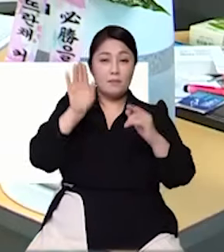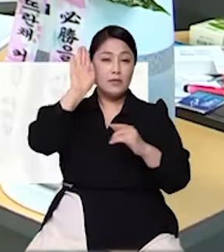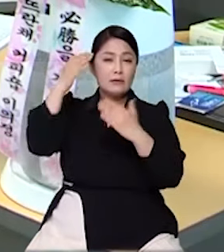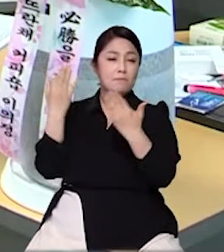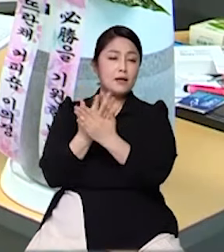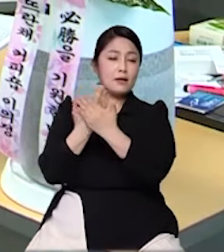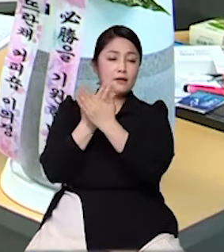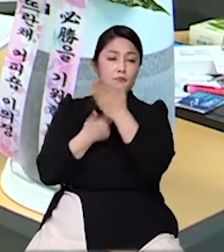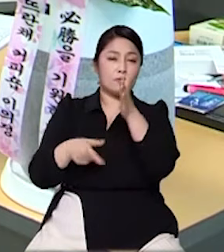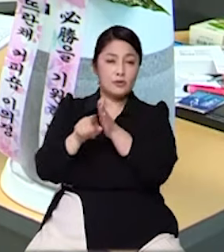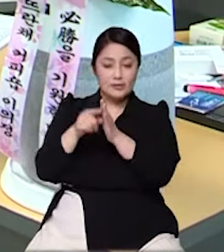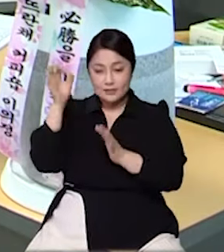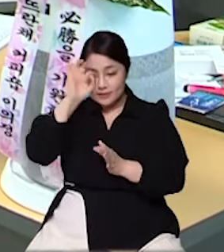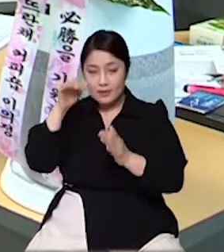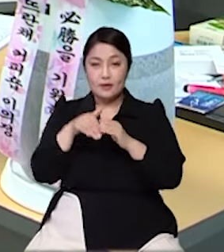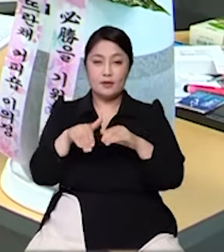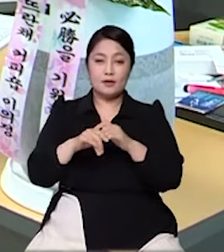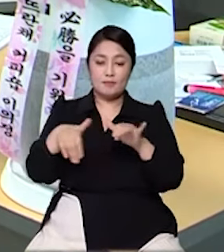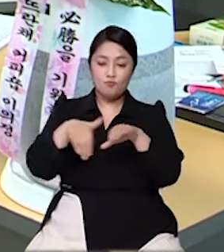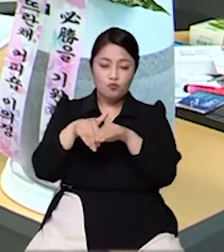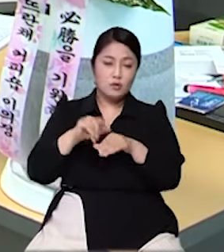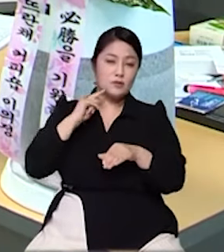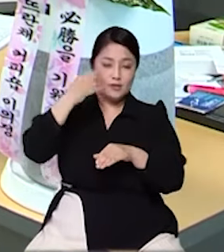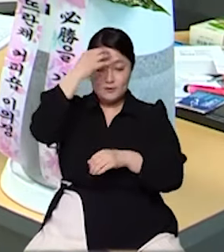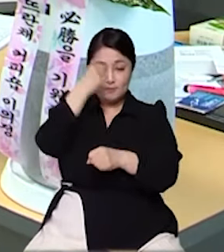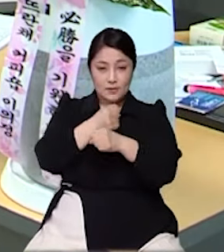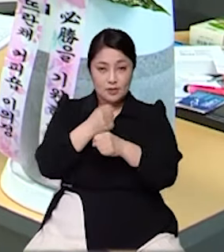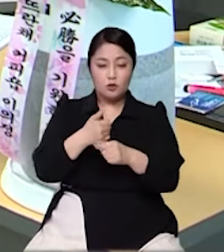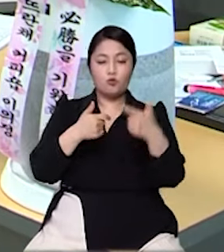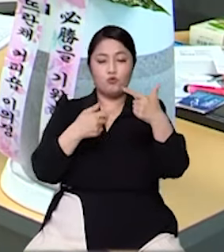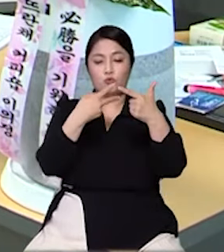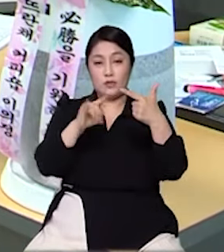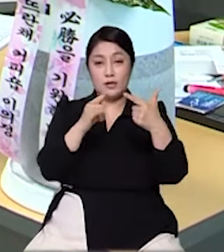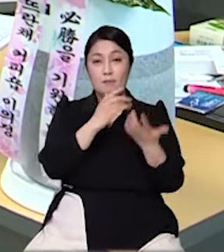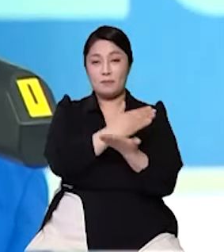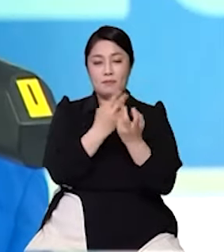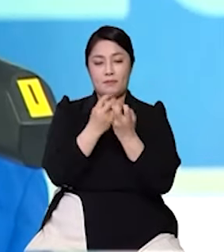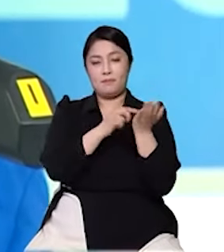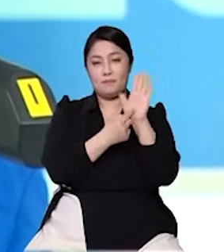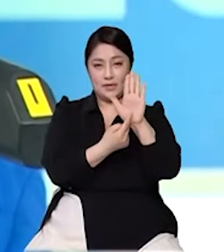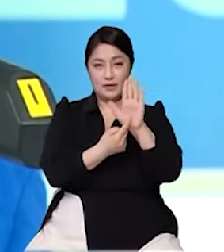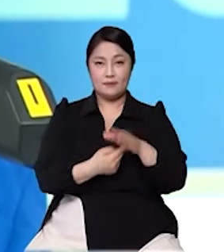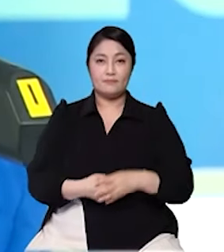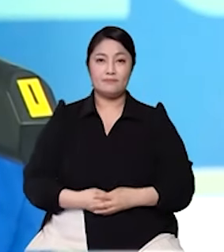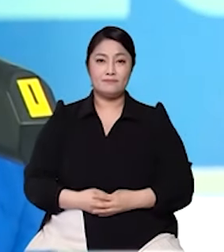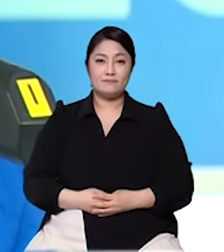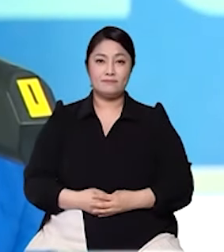신성장 산업 발굴 민속 문화 예술 광고 언제 육성 등 6대 전략 을 제시했습니다